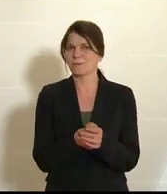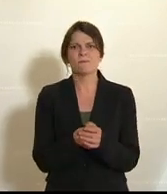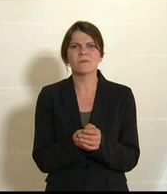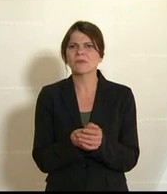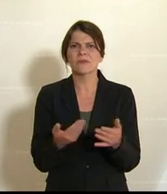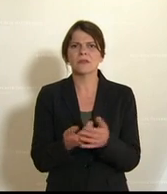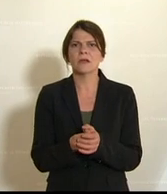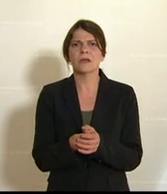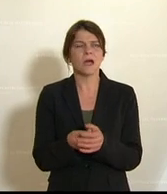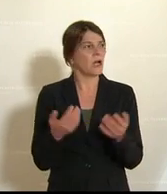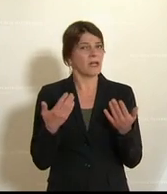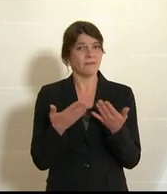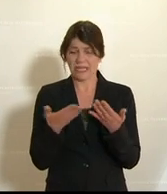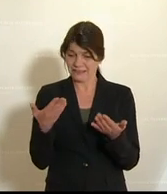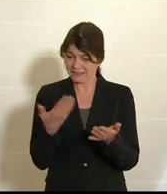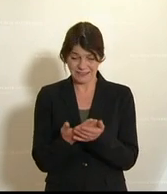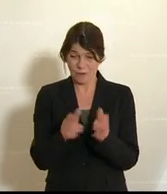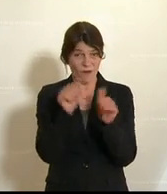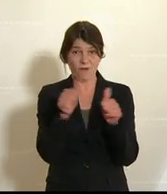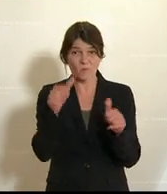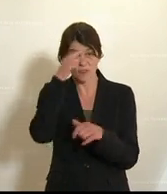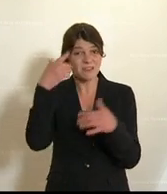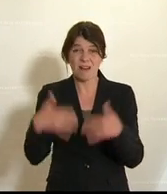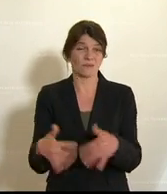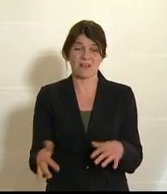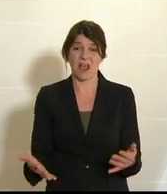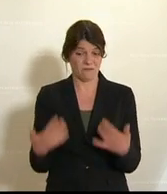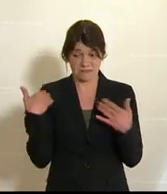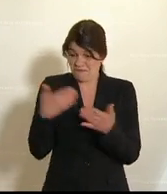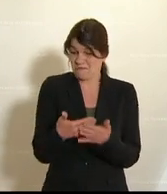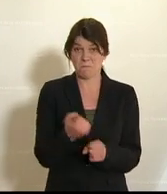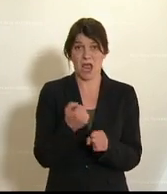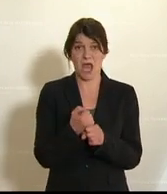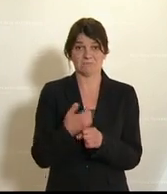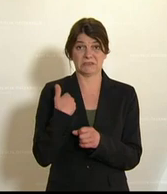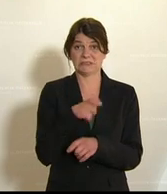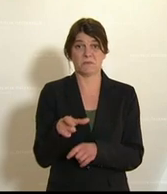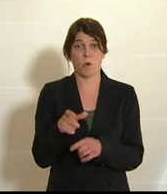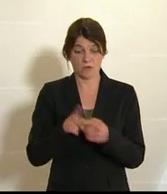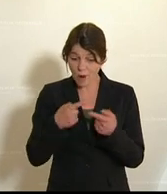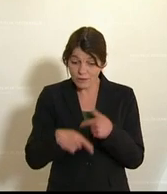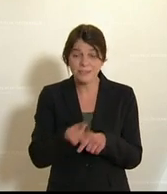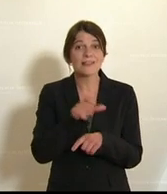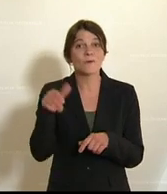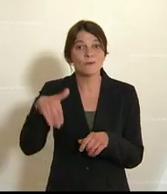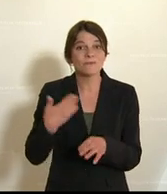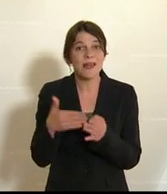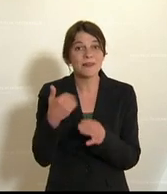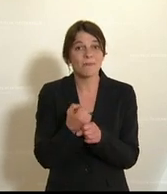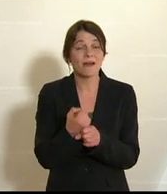einer Dimension der Sinnlosigkeit, wie das, was wir gemacht haben, jetzt die letzte Woche und auch diese Woche machen